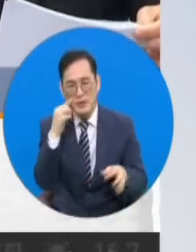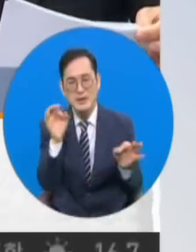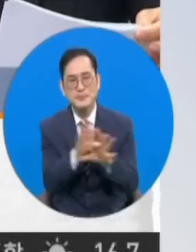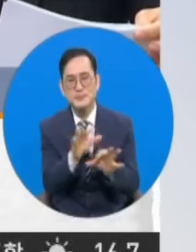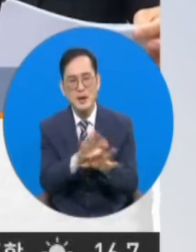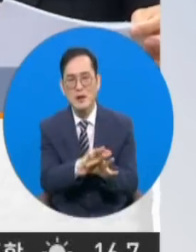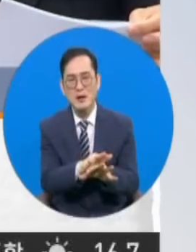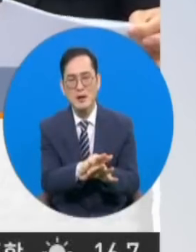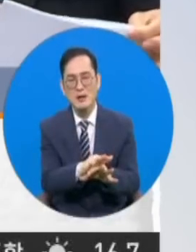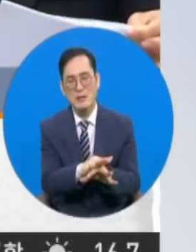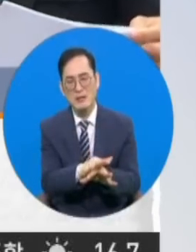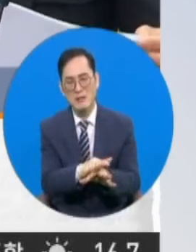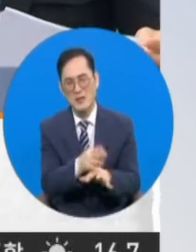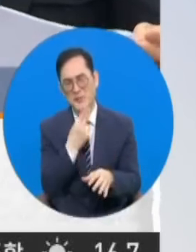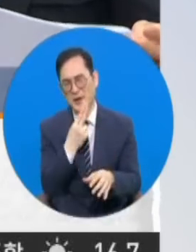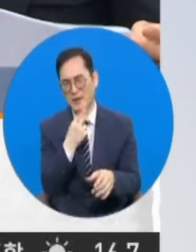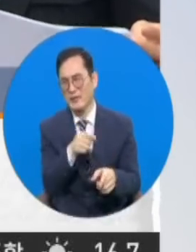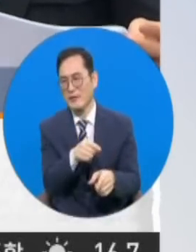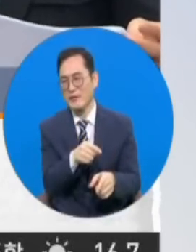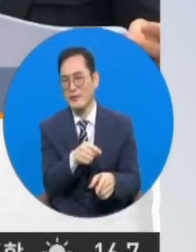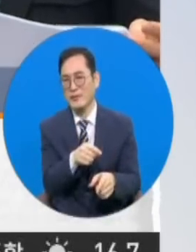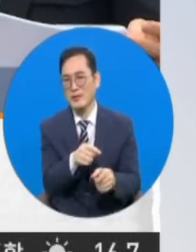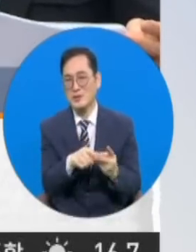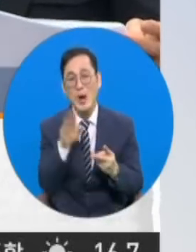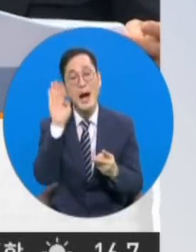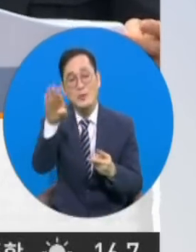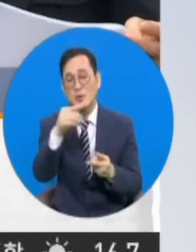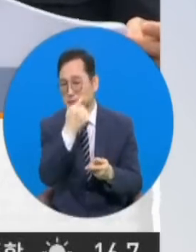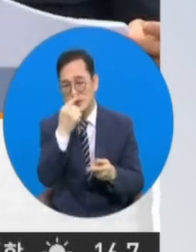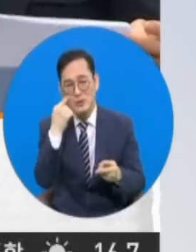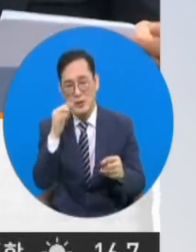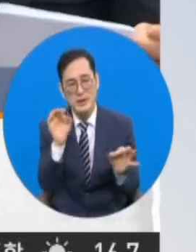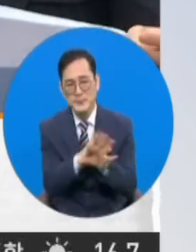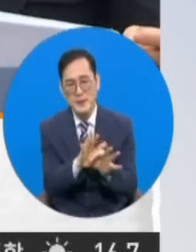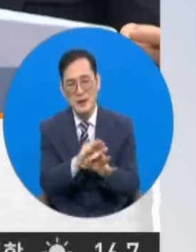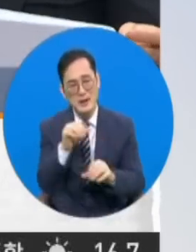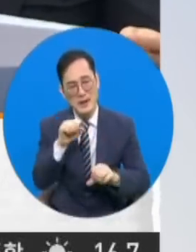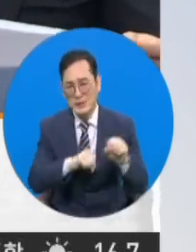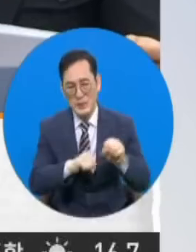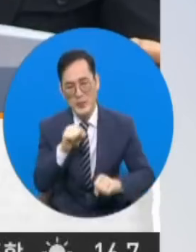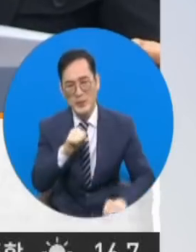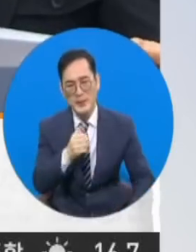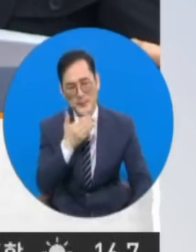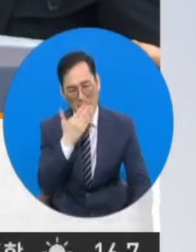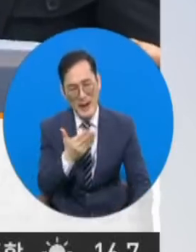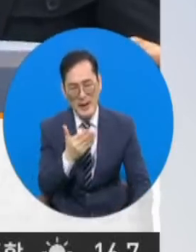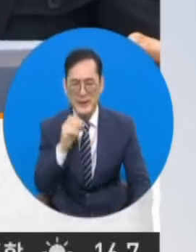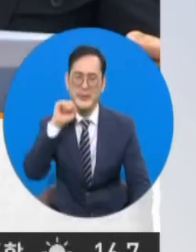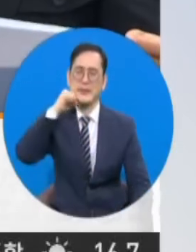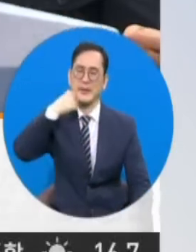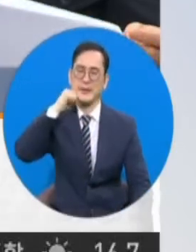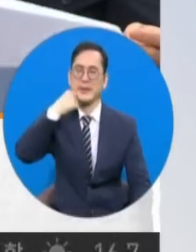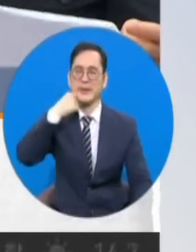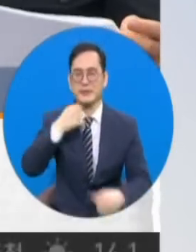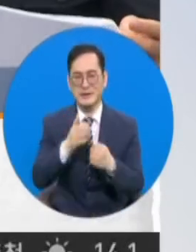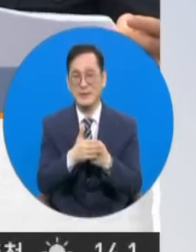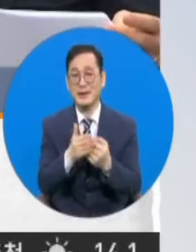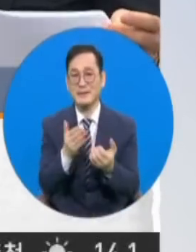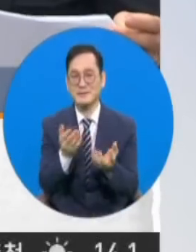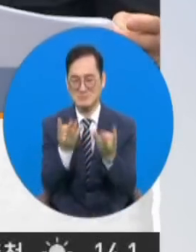증거인멸을 했다고 보기 어렵고 향후에도 증거인멸할 가능성이 있다고 단정하기 어렵다 이렇게